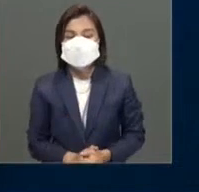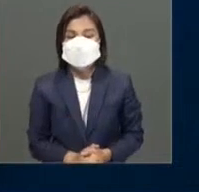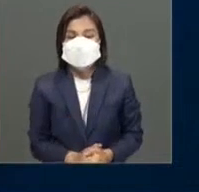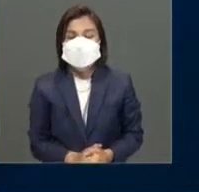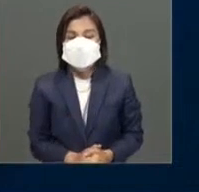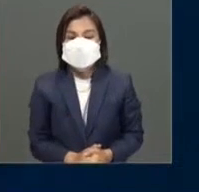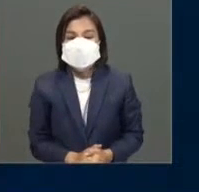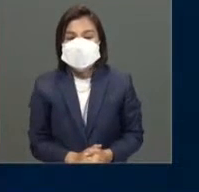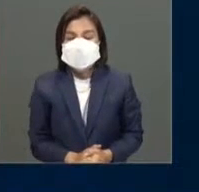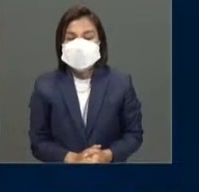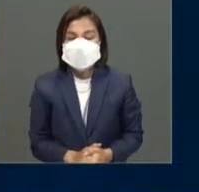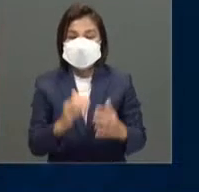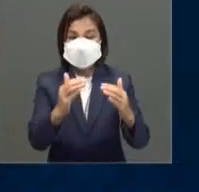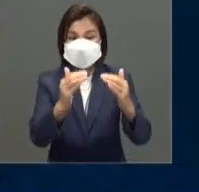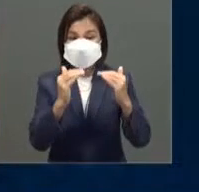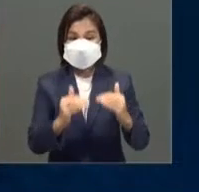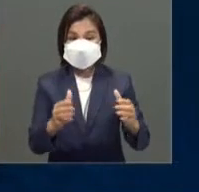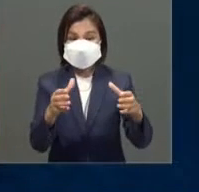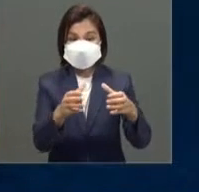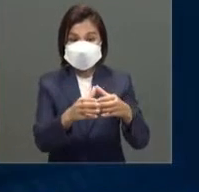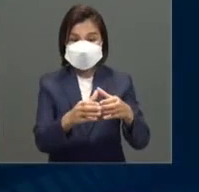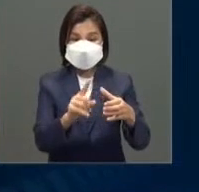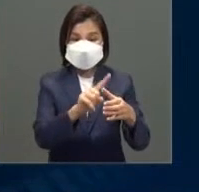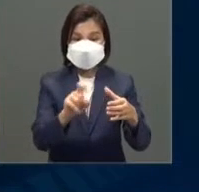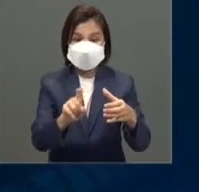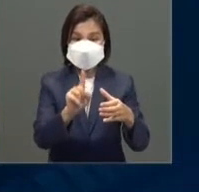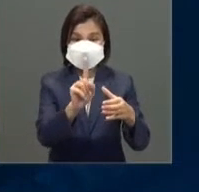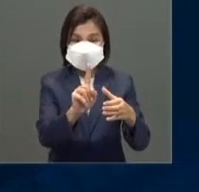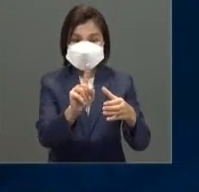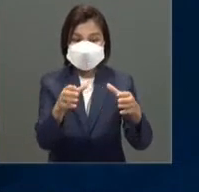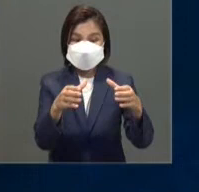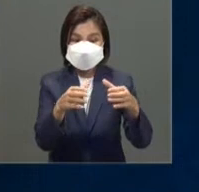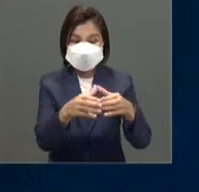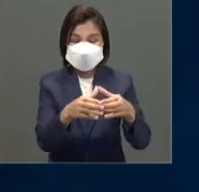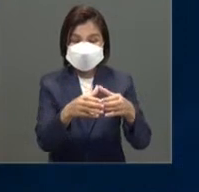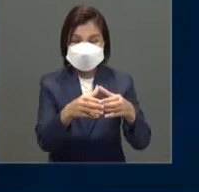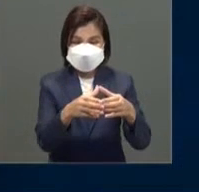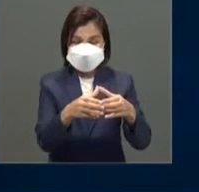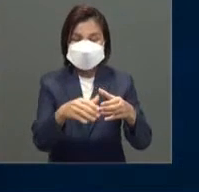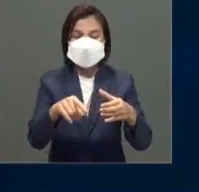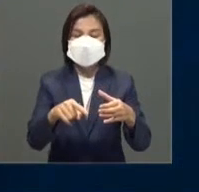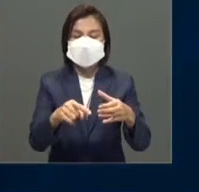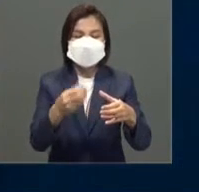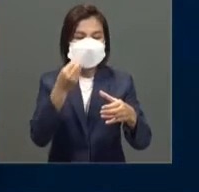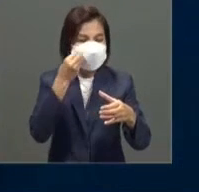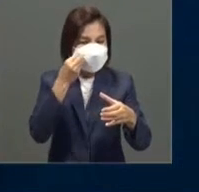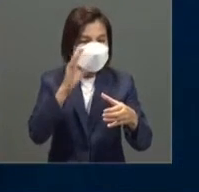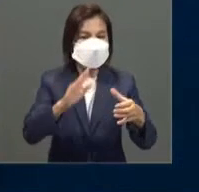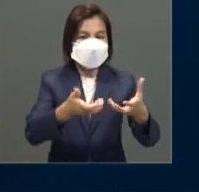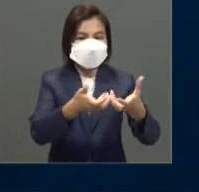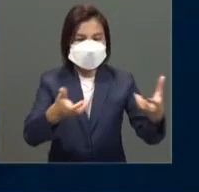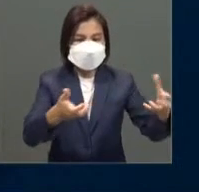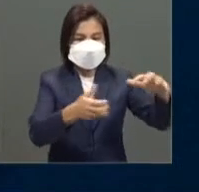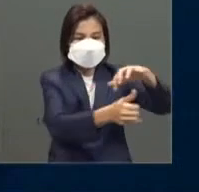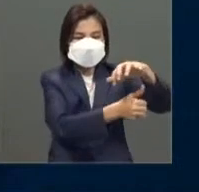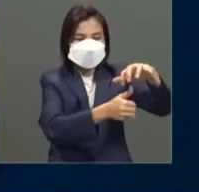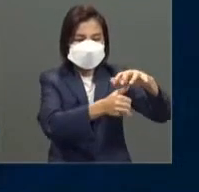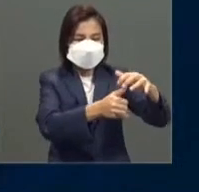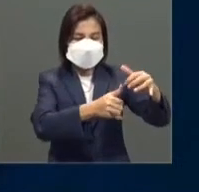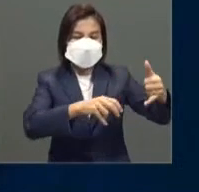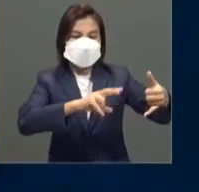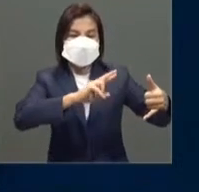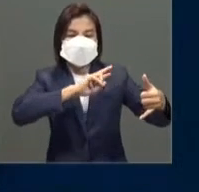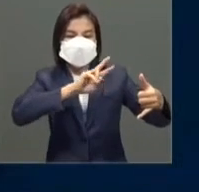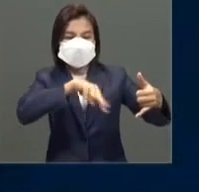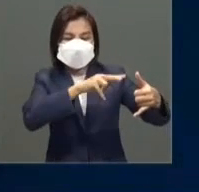ครับแล้วก็ในกลุ่ม101รายเนี่ยก็เอาไปเข้าสู่โฮมไอโซเลชันหรือการรักษาตัวที่บ้านเนี่ยครับ